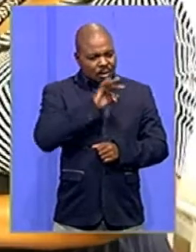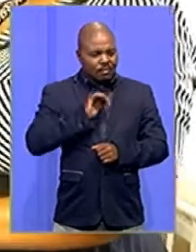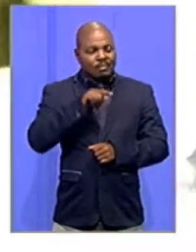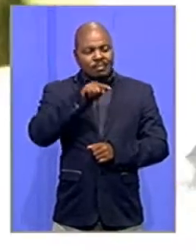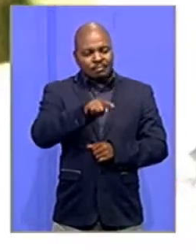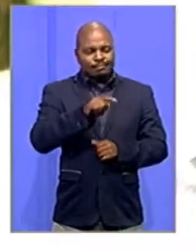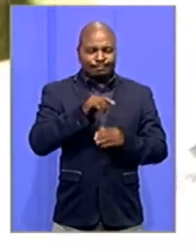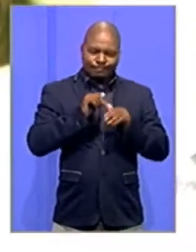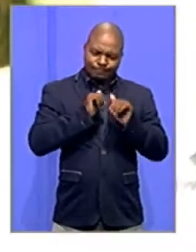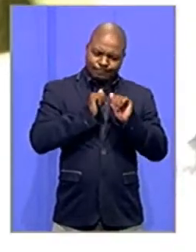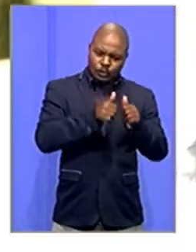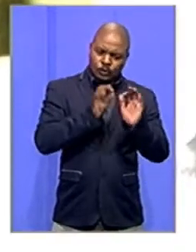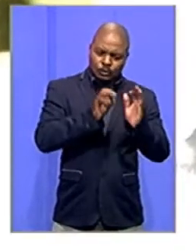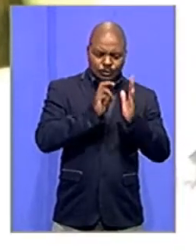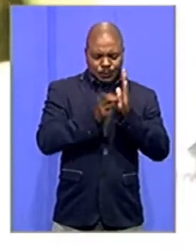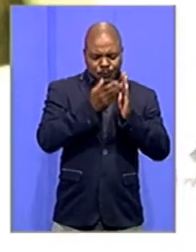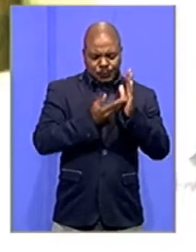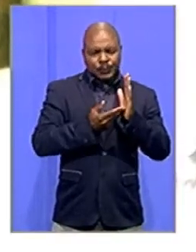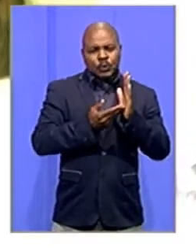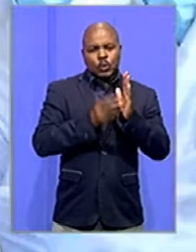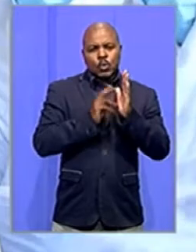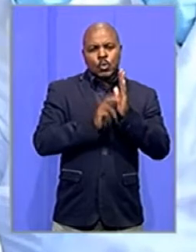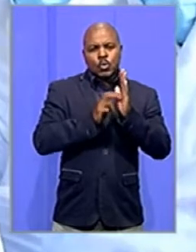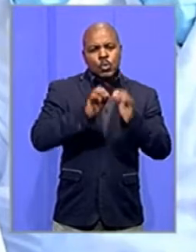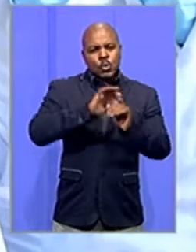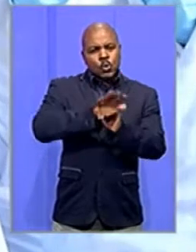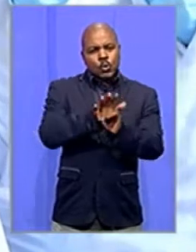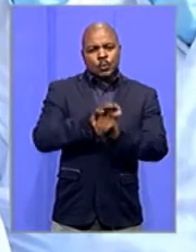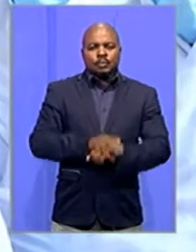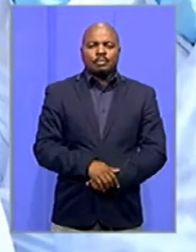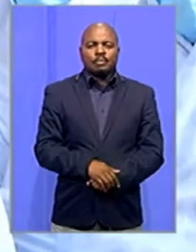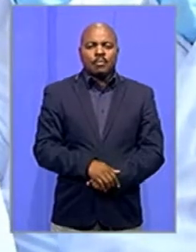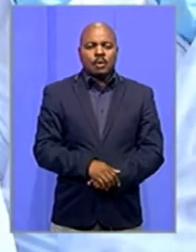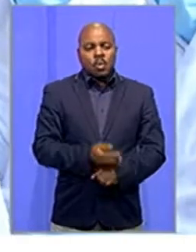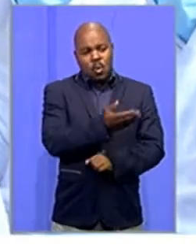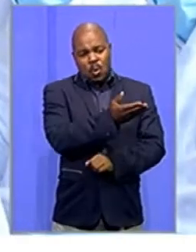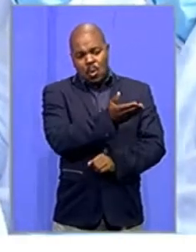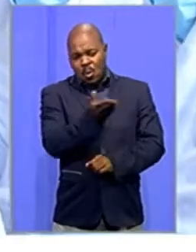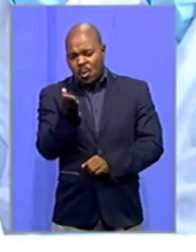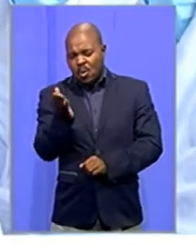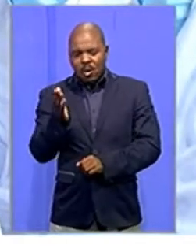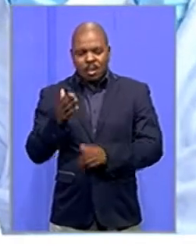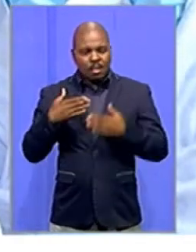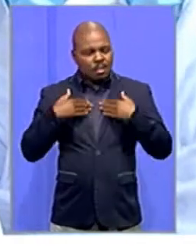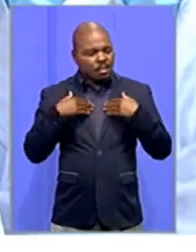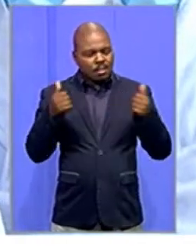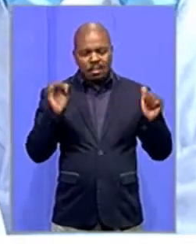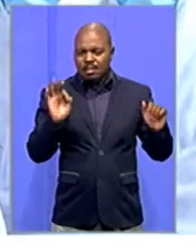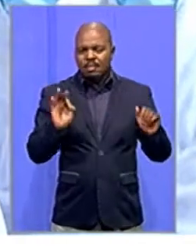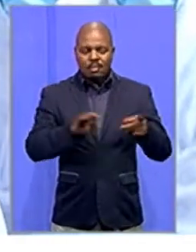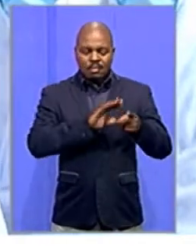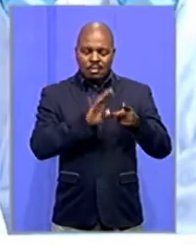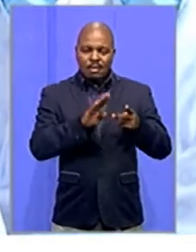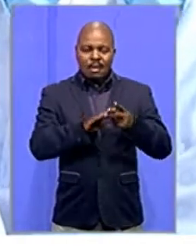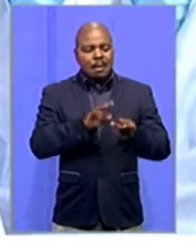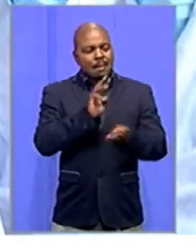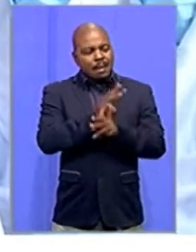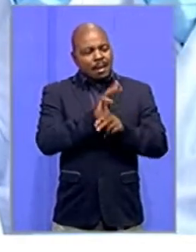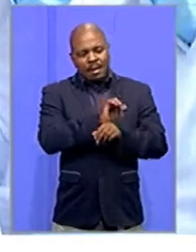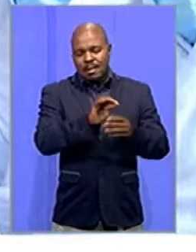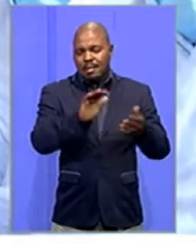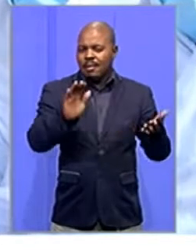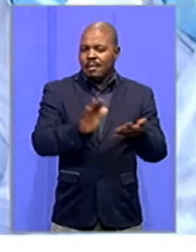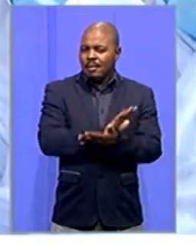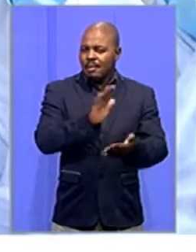polokego kgatlhano le COVID-19. Kaofela ga bona ba phetse gantle, batswadi ba bona ba thabile le rona